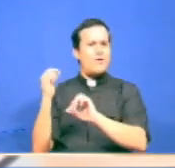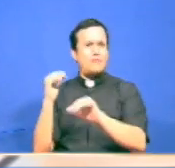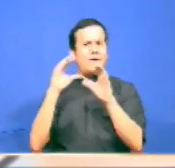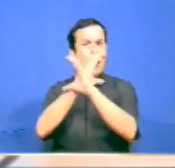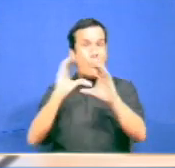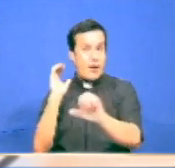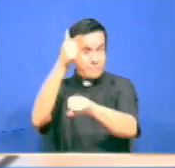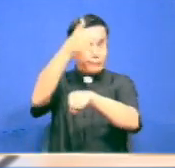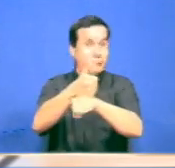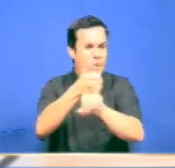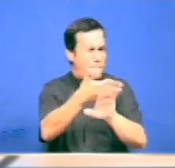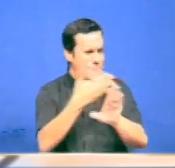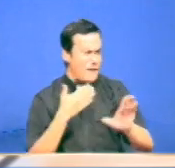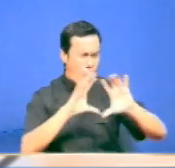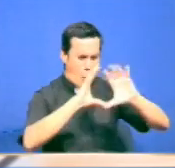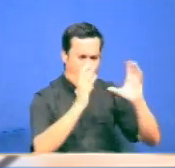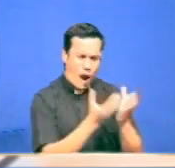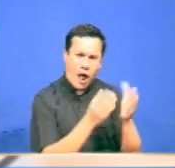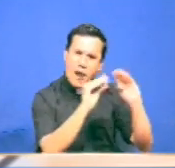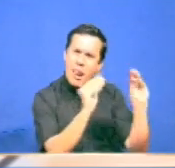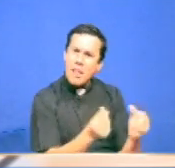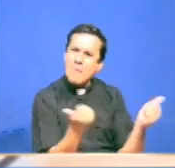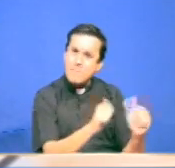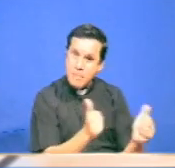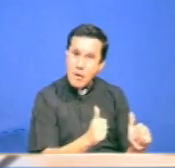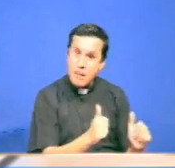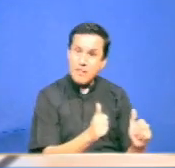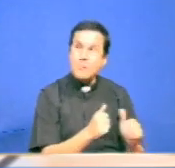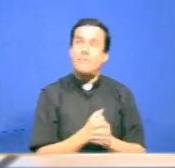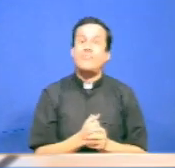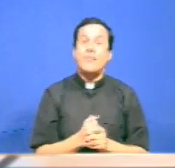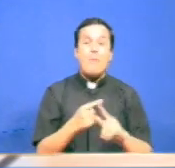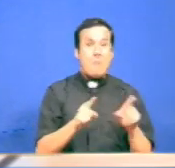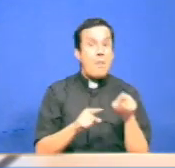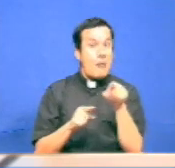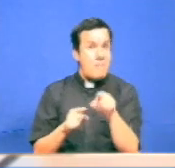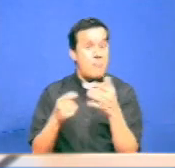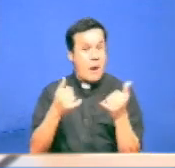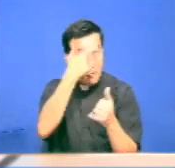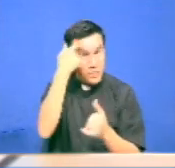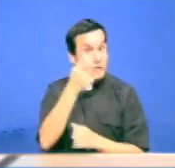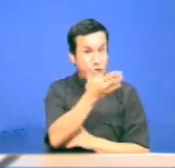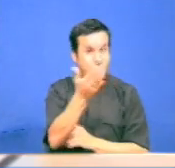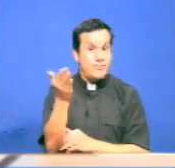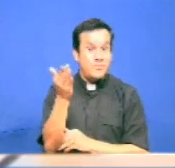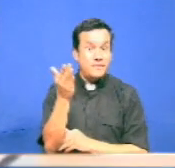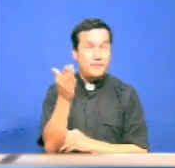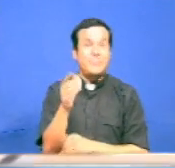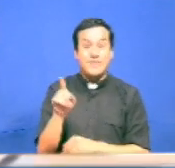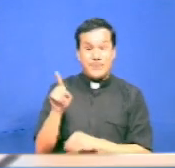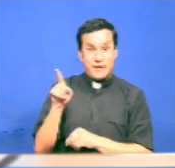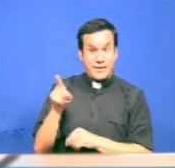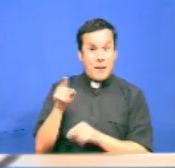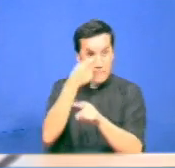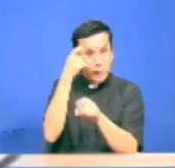lakini amefufunuliwa mwisho wa nyakati kwa ajili yenu. Kwa ujumbe wake yeye mnasadiki